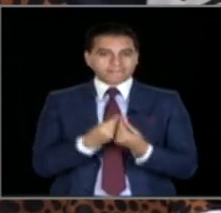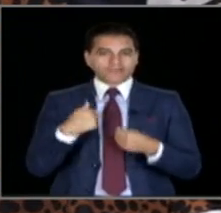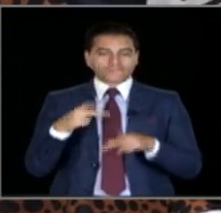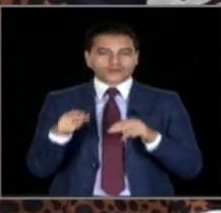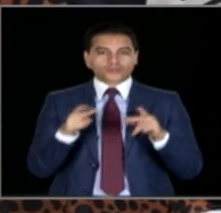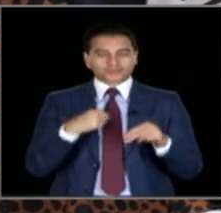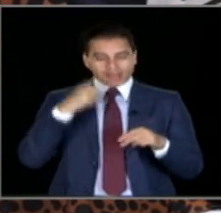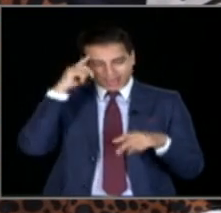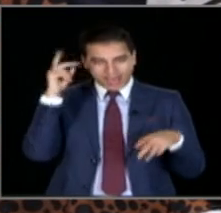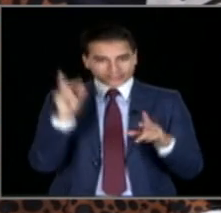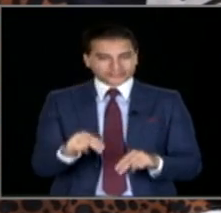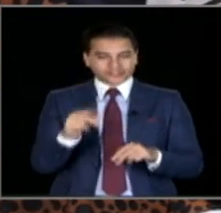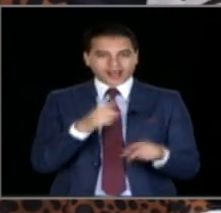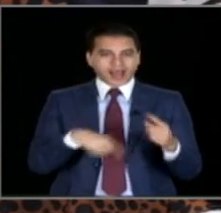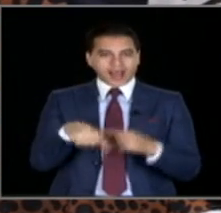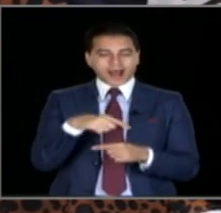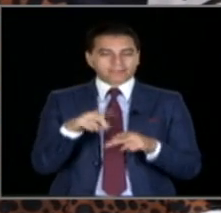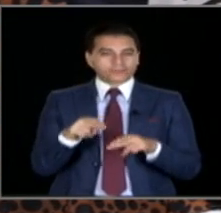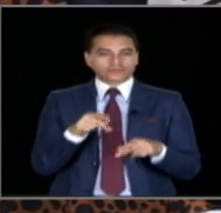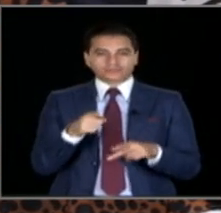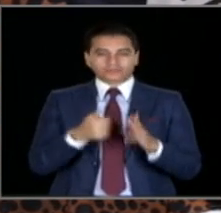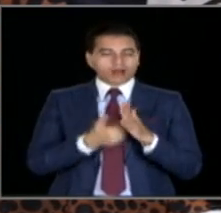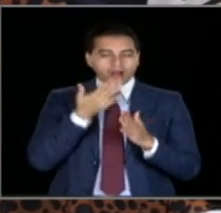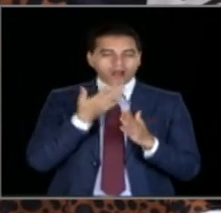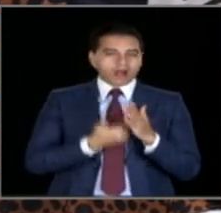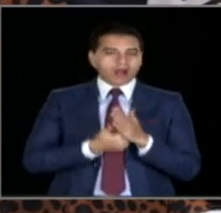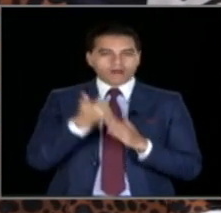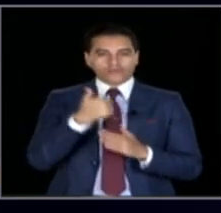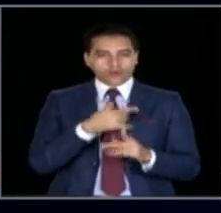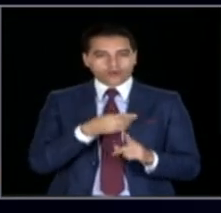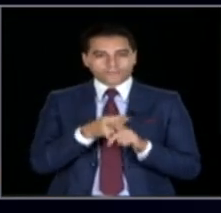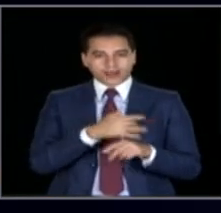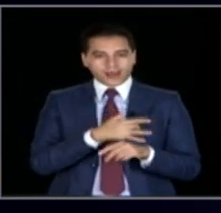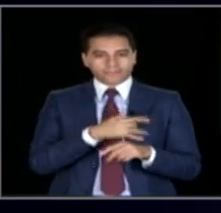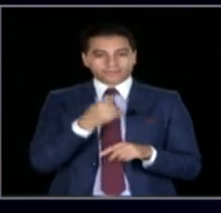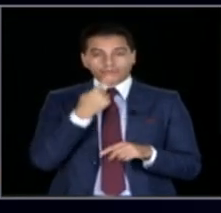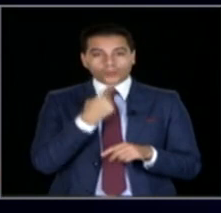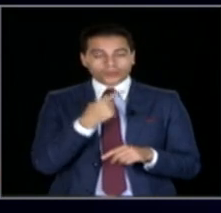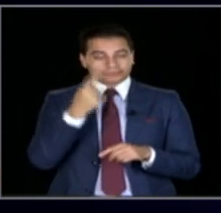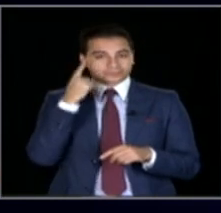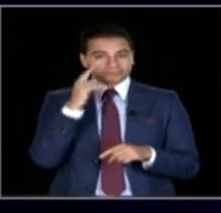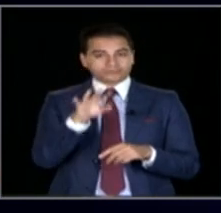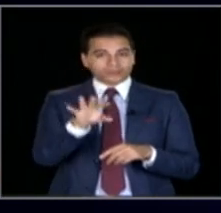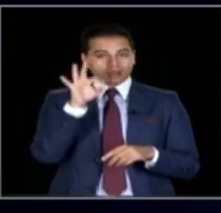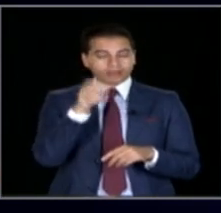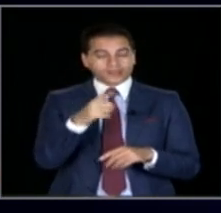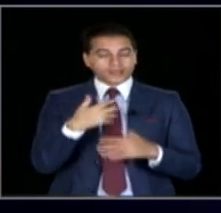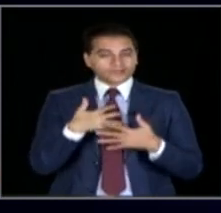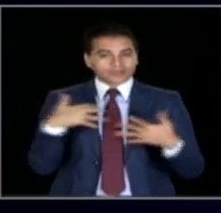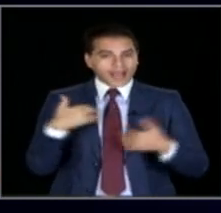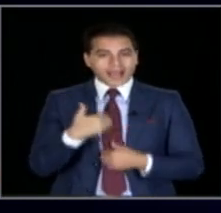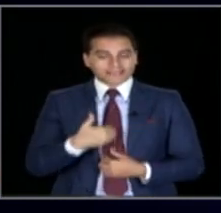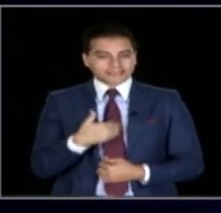أنا عارف إن هو دايماً زي ما حضرتك بتكرر بيكون الأقرب إلى قلبك. قولي بقى، استقبلت خبر